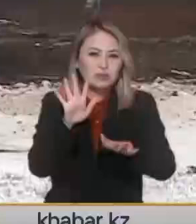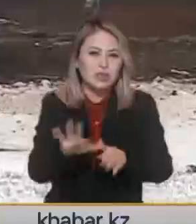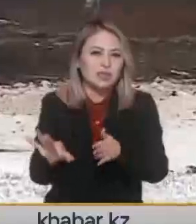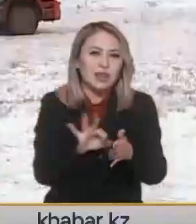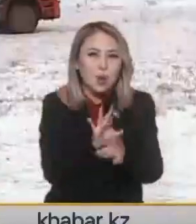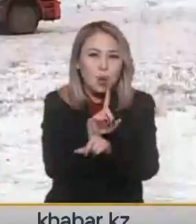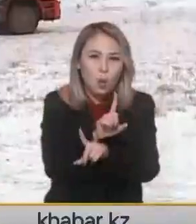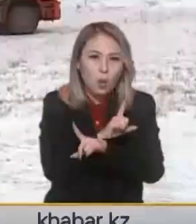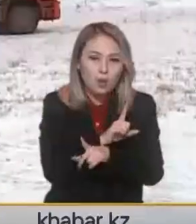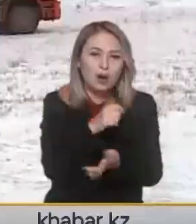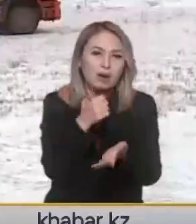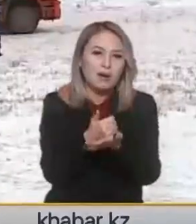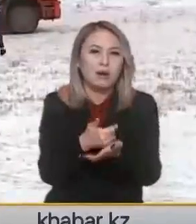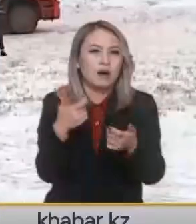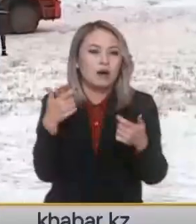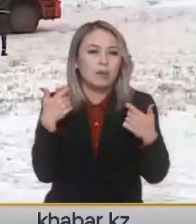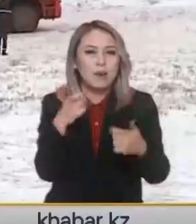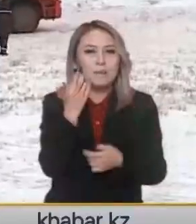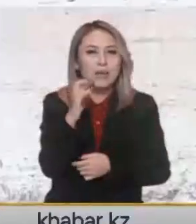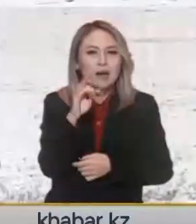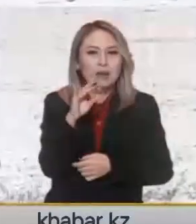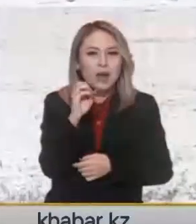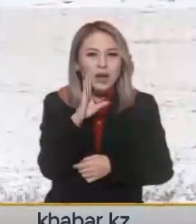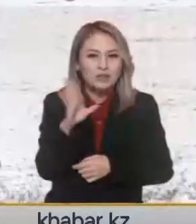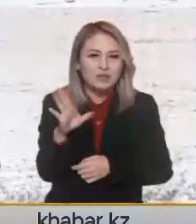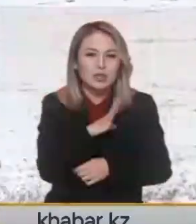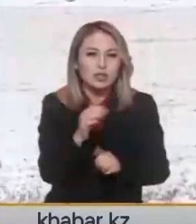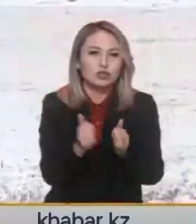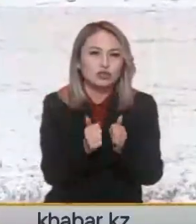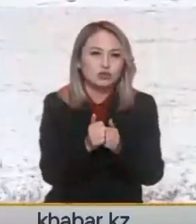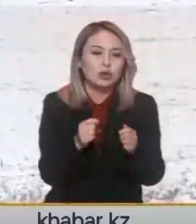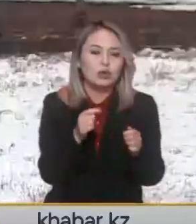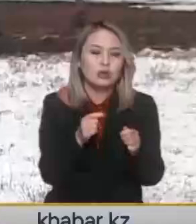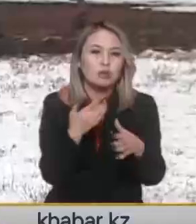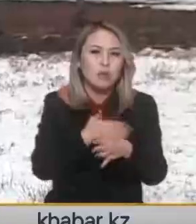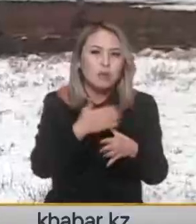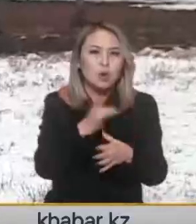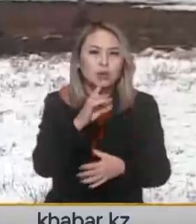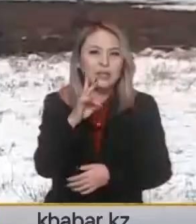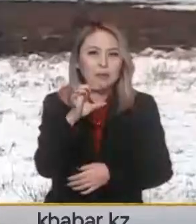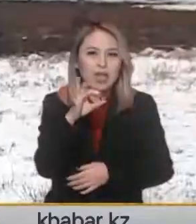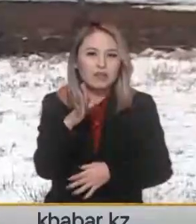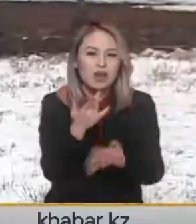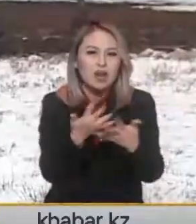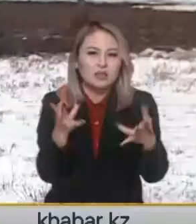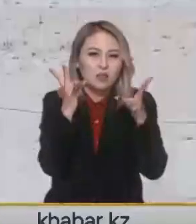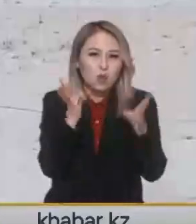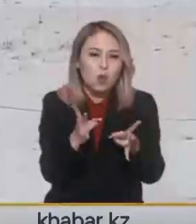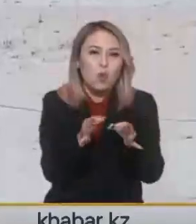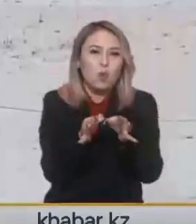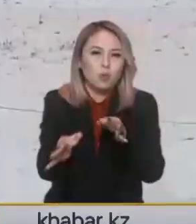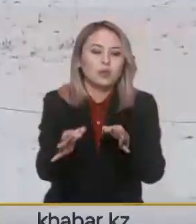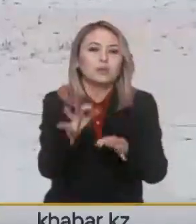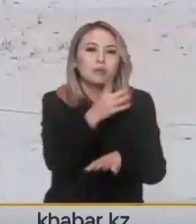қаза тапты. Ал экипаж командирі Бибарыс Ыбыраев пен аға ұшқыш нұсқаушы Рүстем Нығметов түрлі жарақаттармен